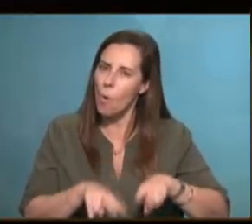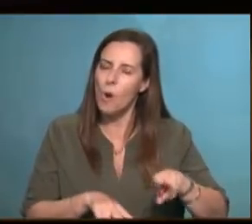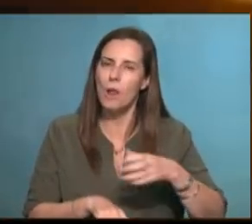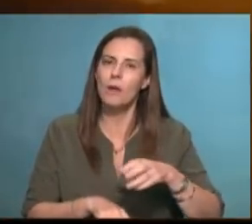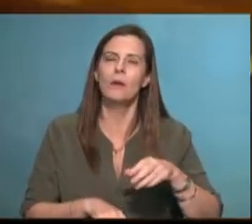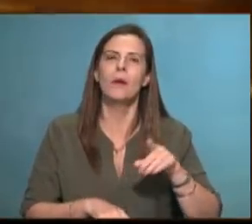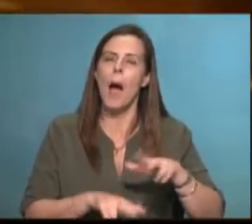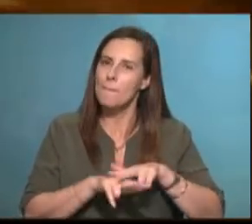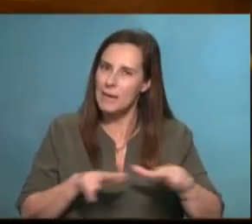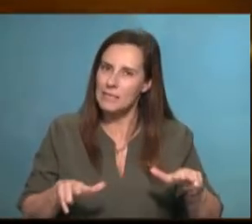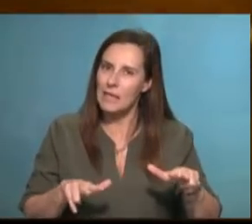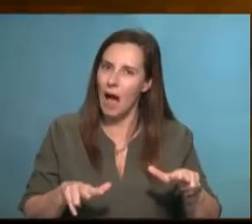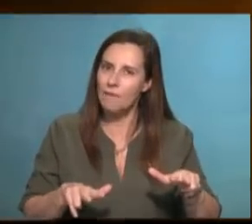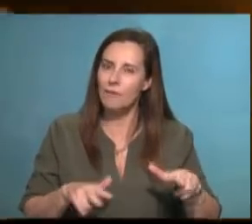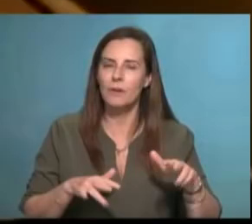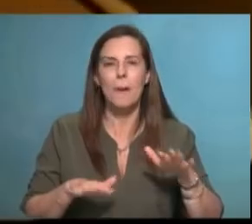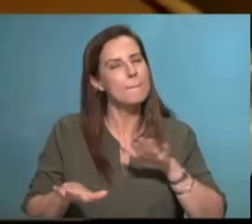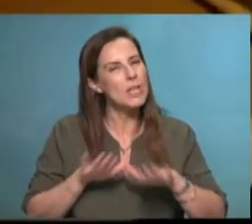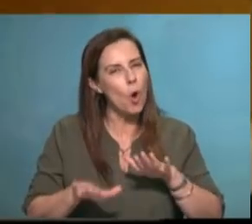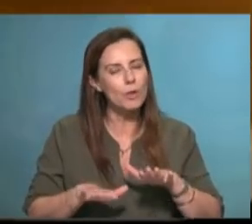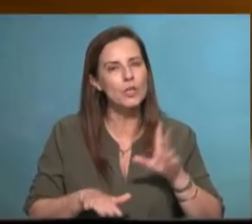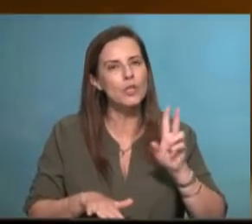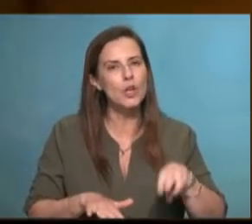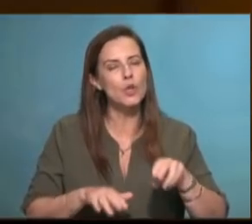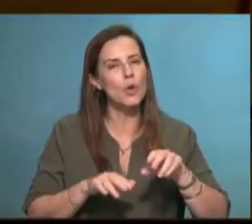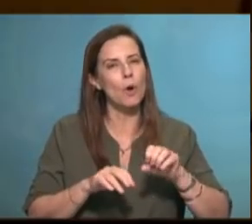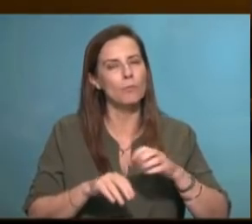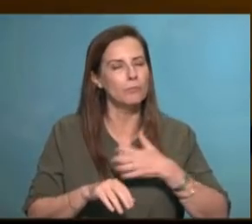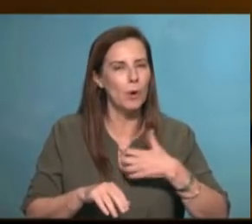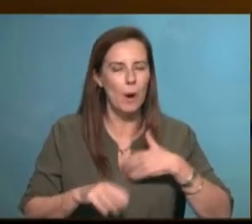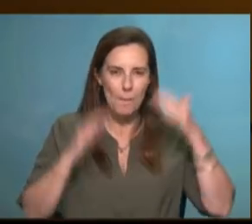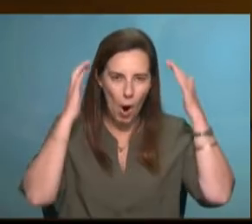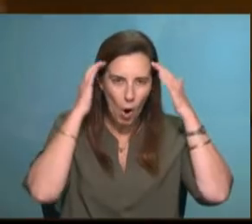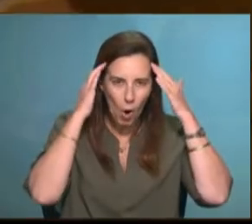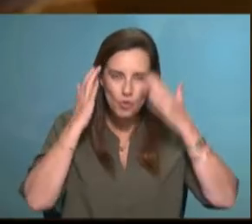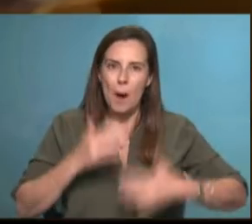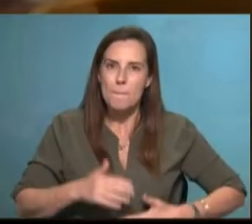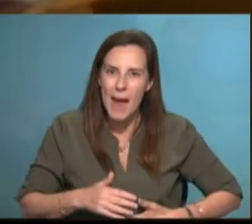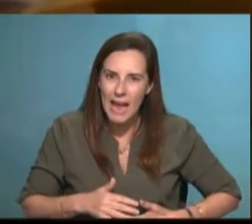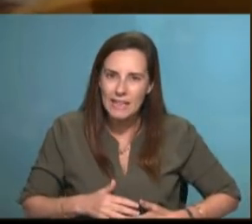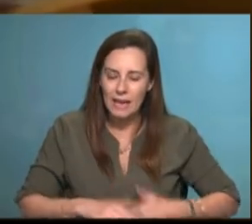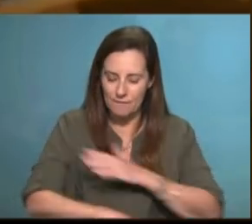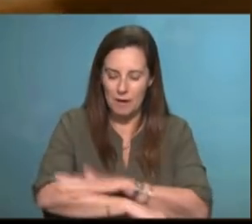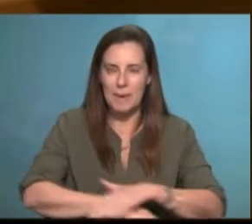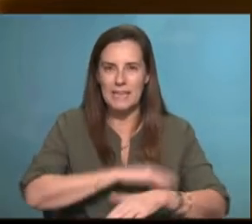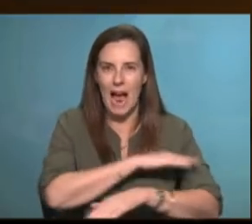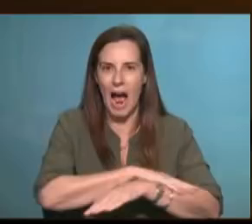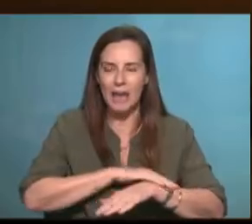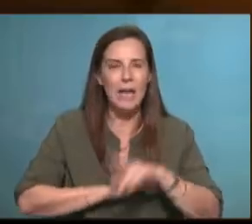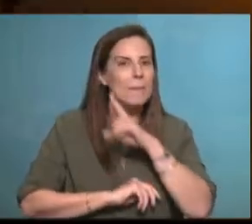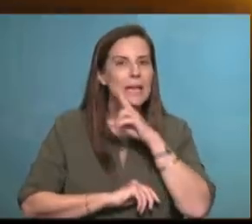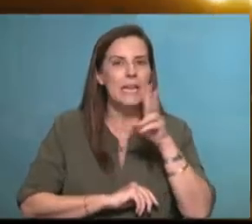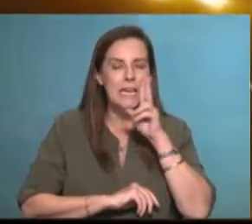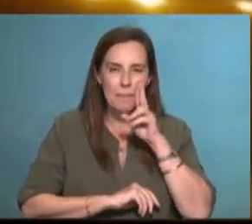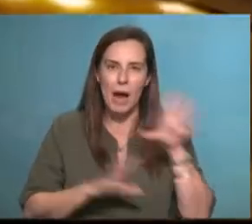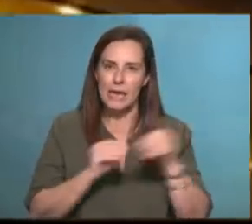הזו. מצבו מוגדר כעת בינוני, הוא סובל מפגיעות, בעיקר בראש, בבטן ובידיים. אמו נמצאת